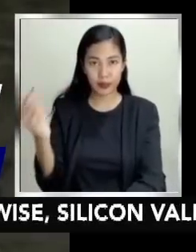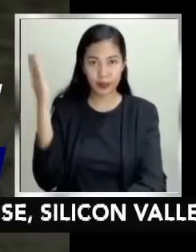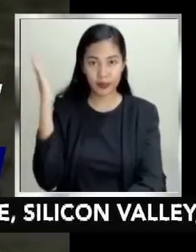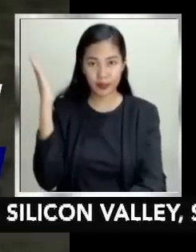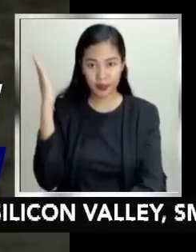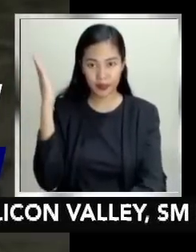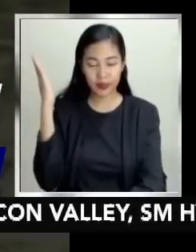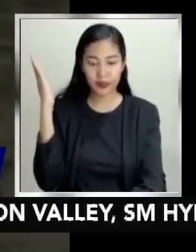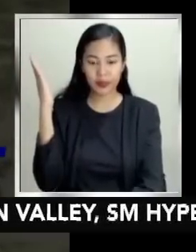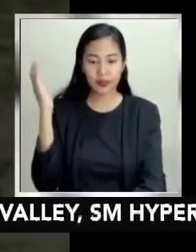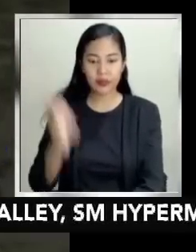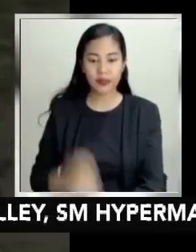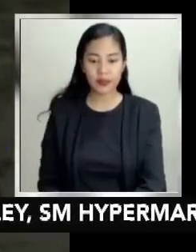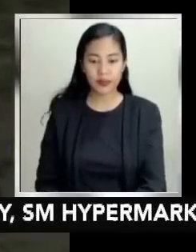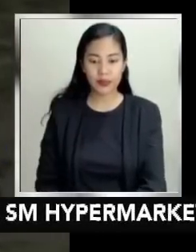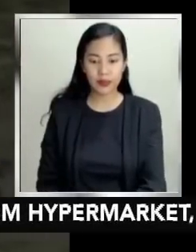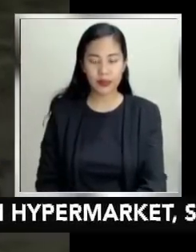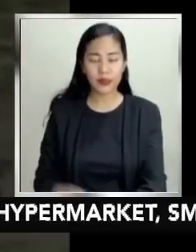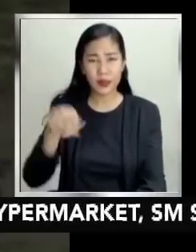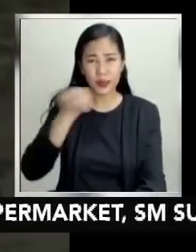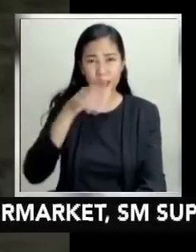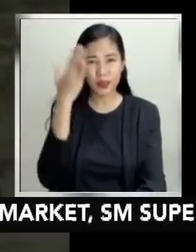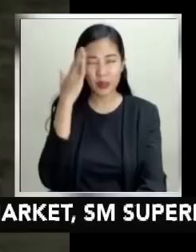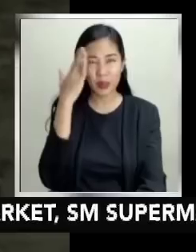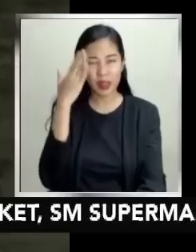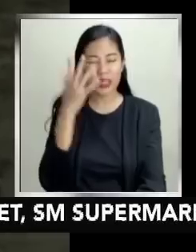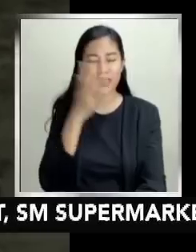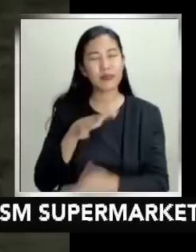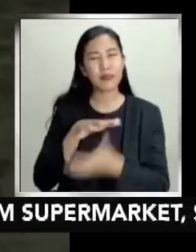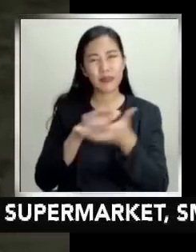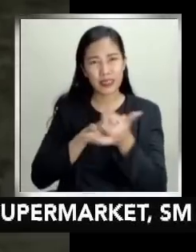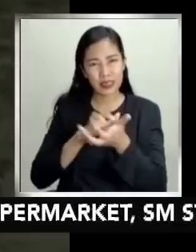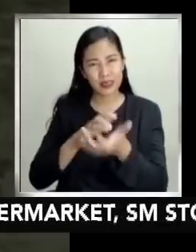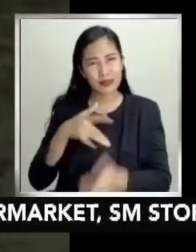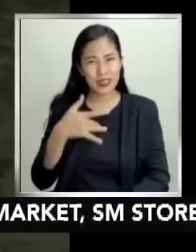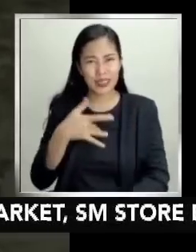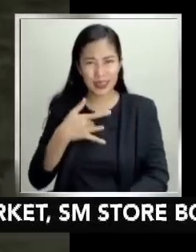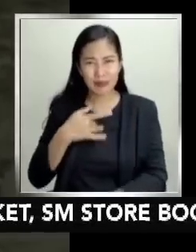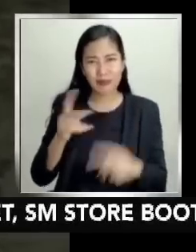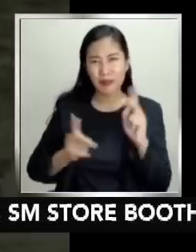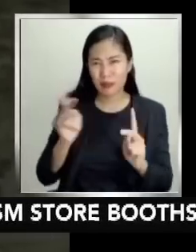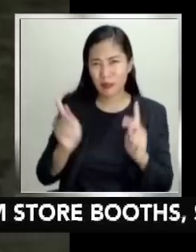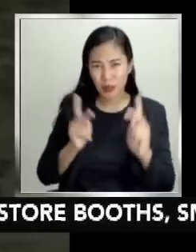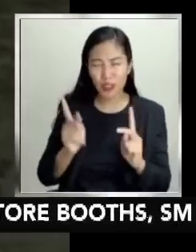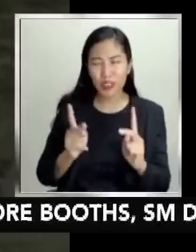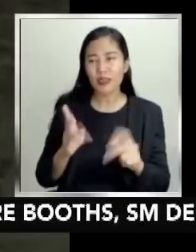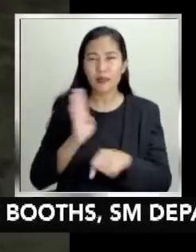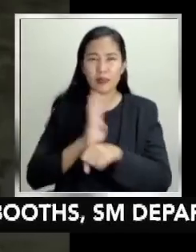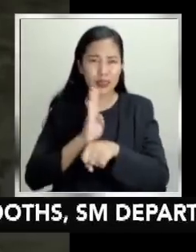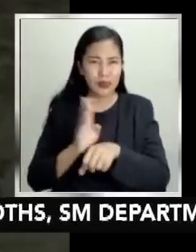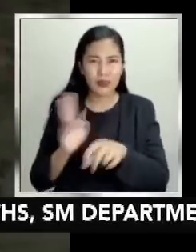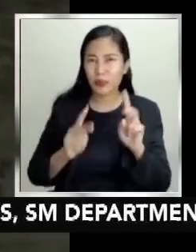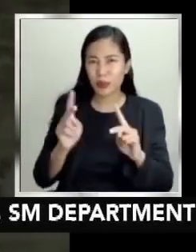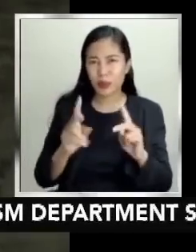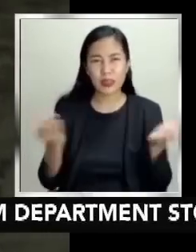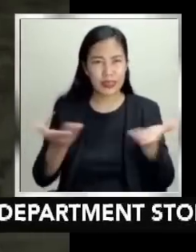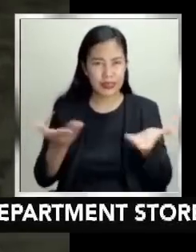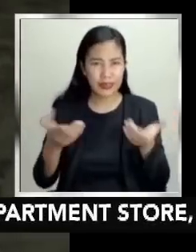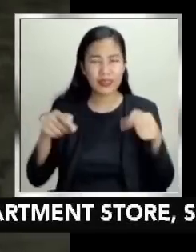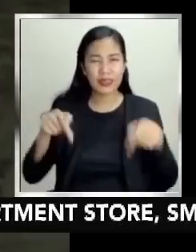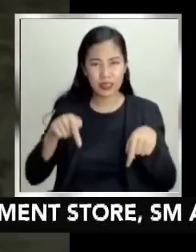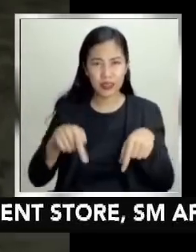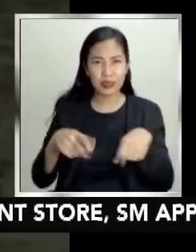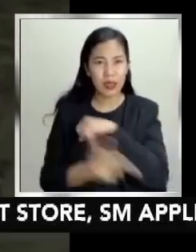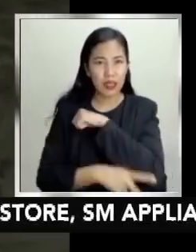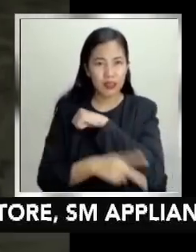Alam mo Mel, halo-halong emosyon na yung nararamdaman ng mga residente at mga negosyante dito sa Puerto Galera. Ang inaalala